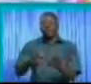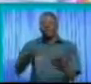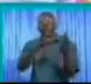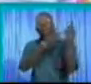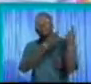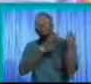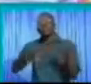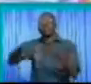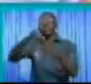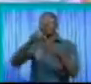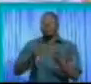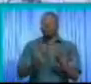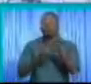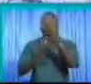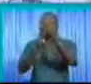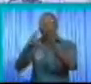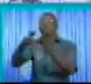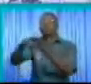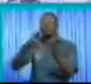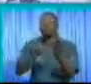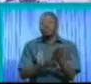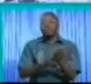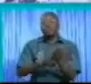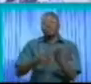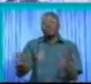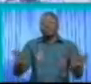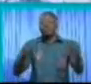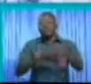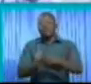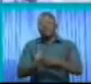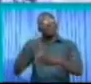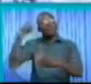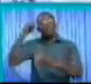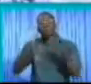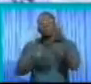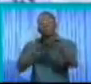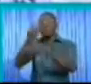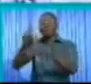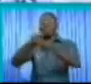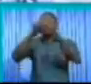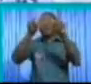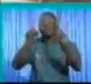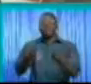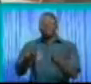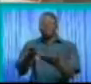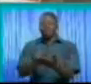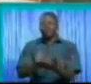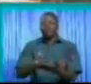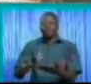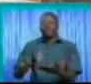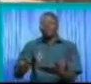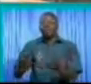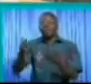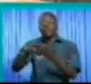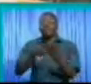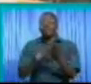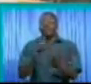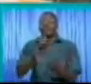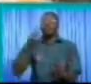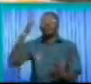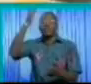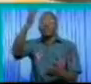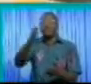essentiellement sur la présentation du rapport en plénière et sur la publicité des questions écrites. Les rapports seront